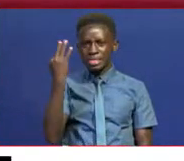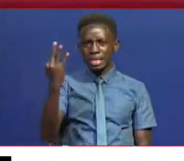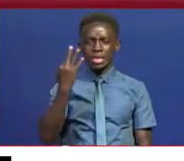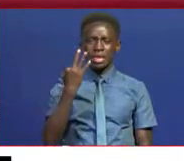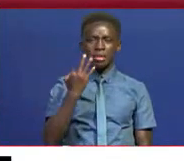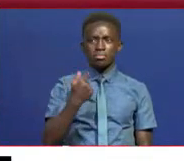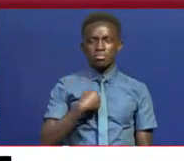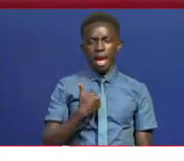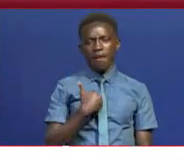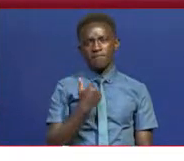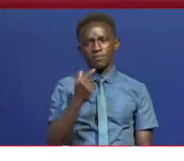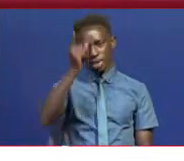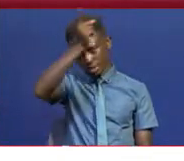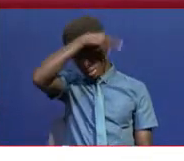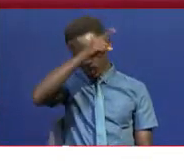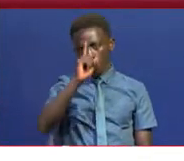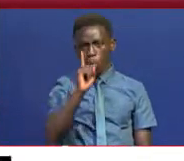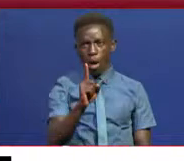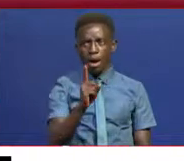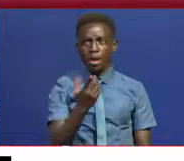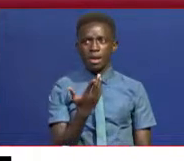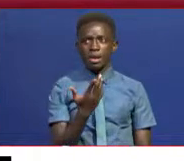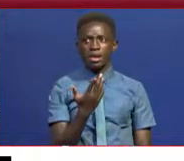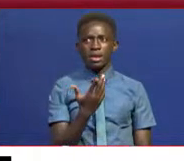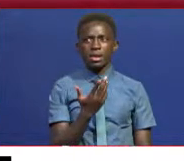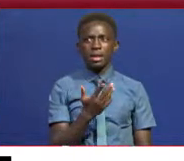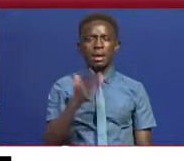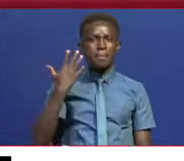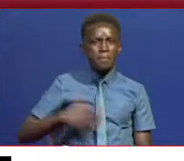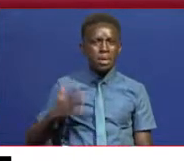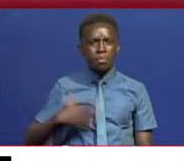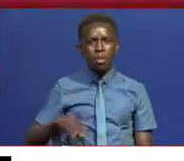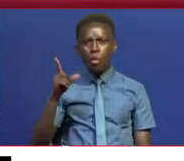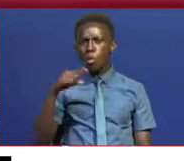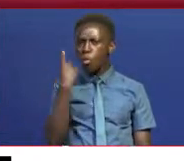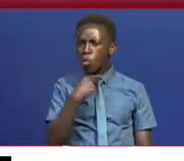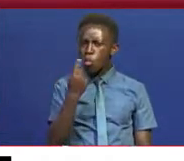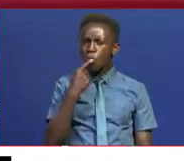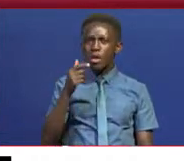kamoja. So hii watu ya River Road wamekuwa wakinitafuta.